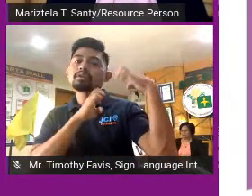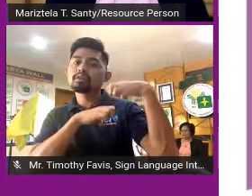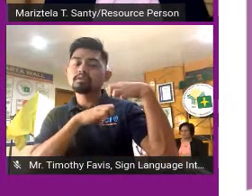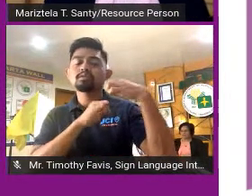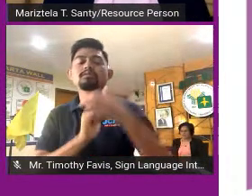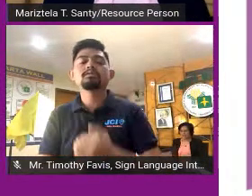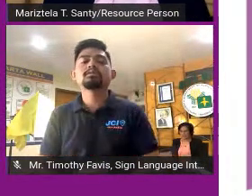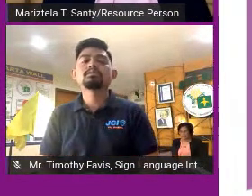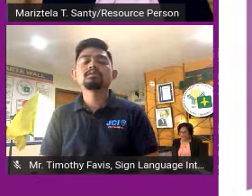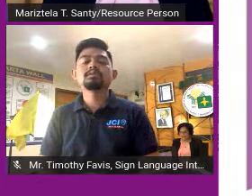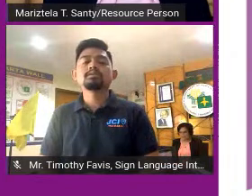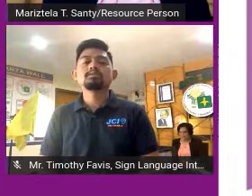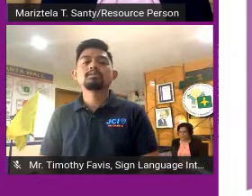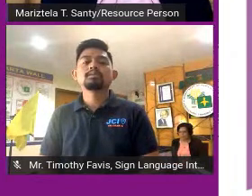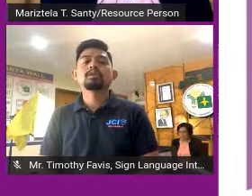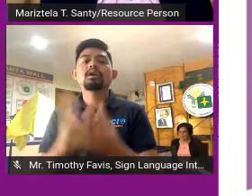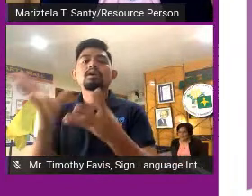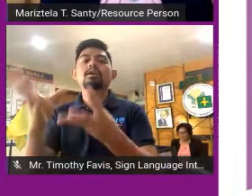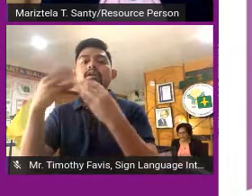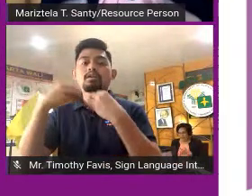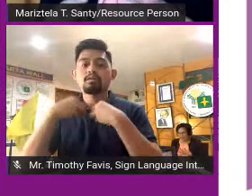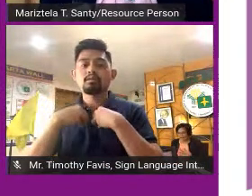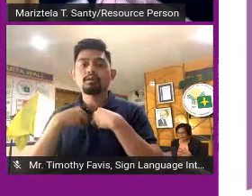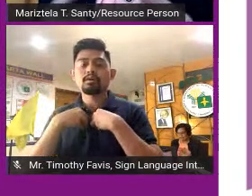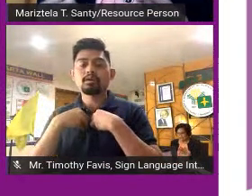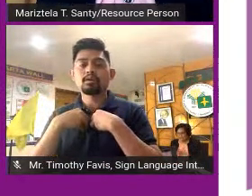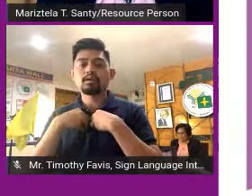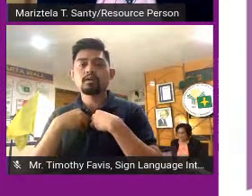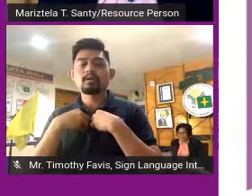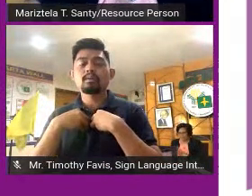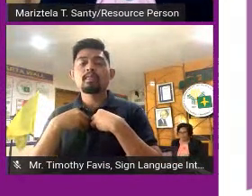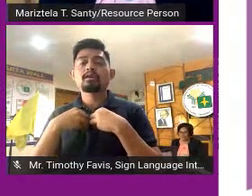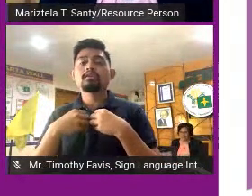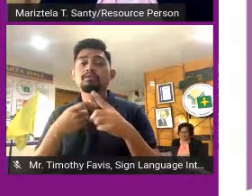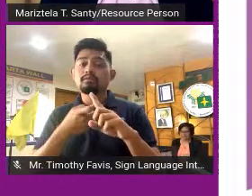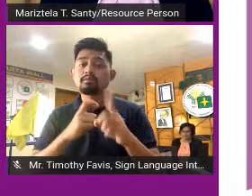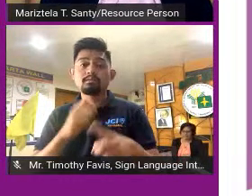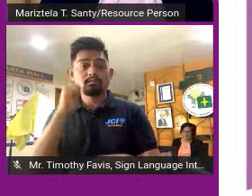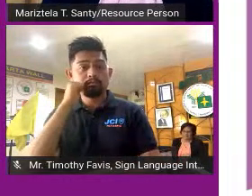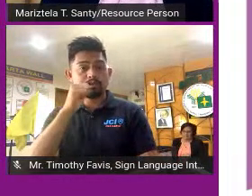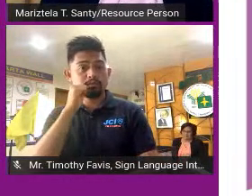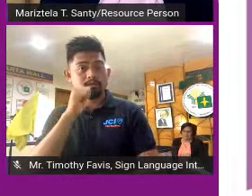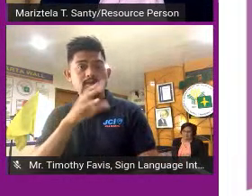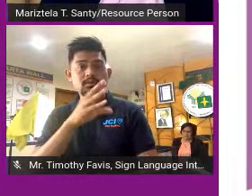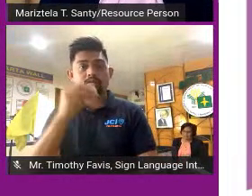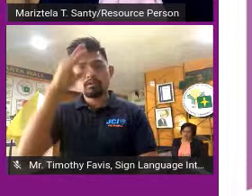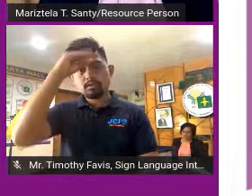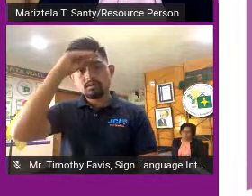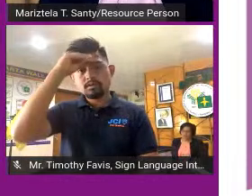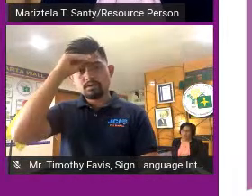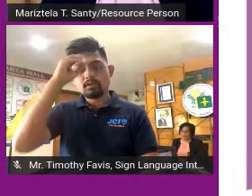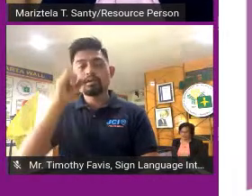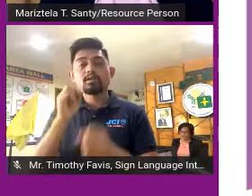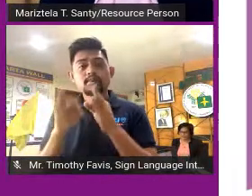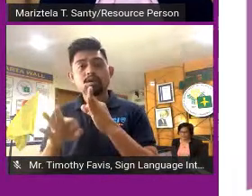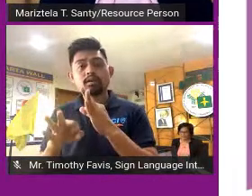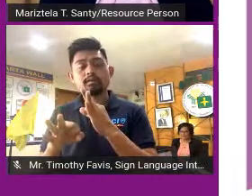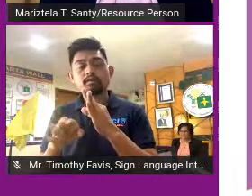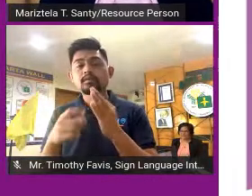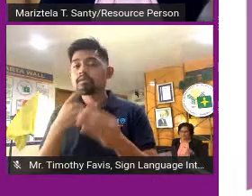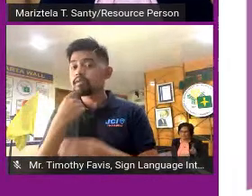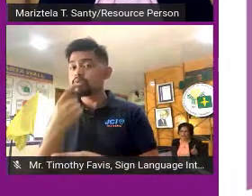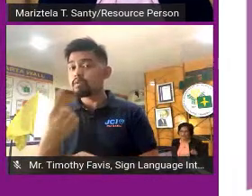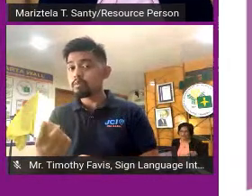expectations na na-attribute sa mga lalaki, mga babae at lalaki, if we are dealing with